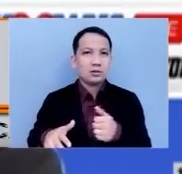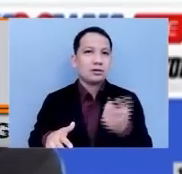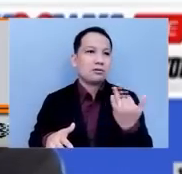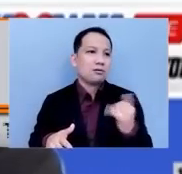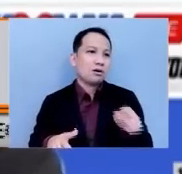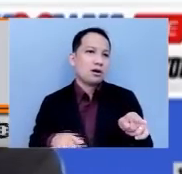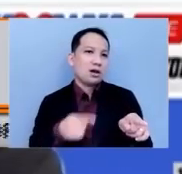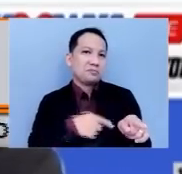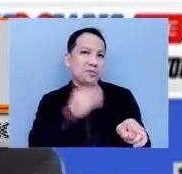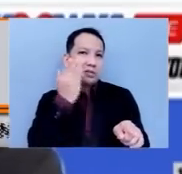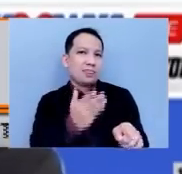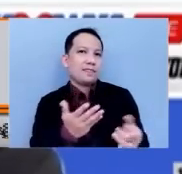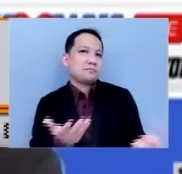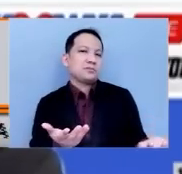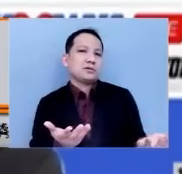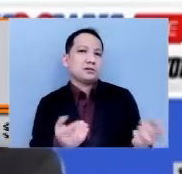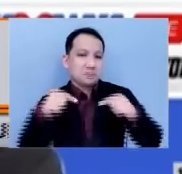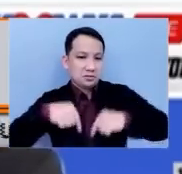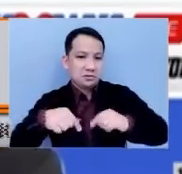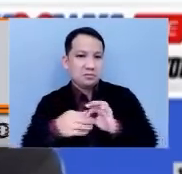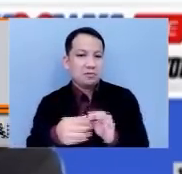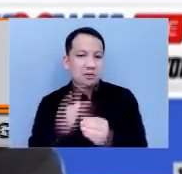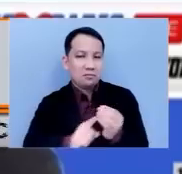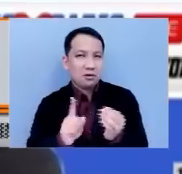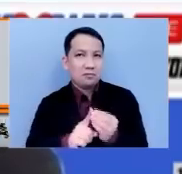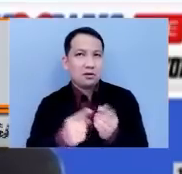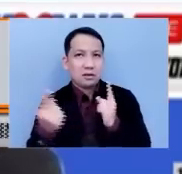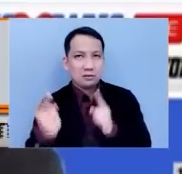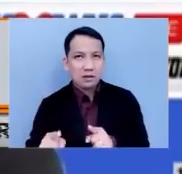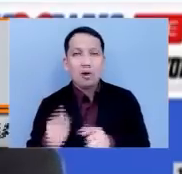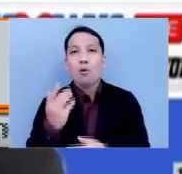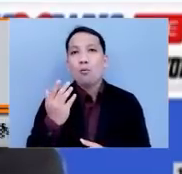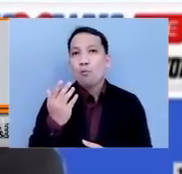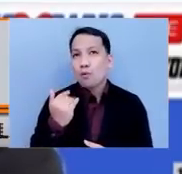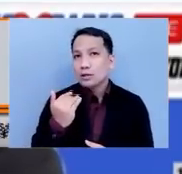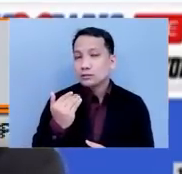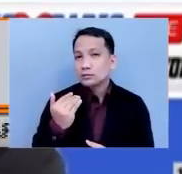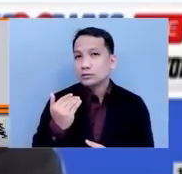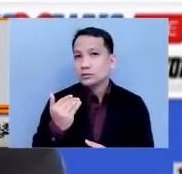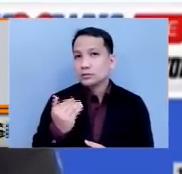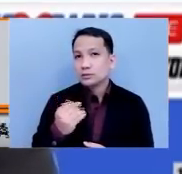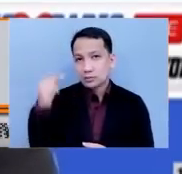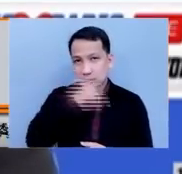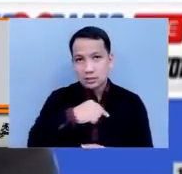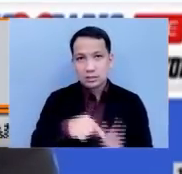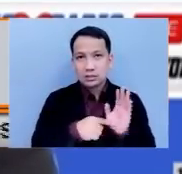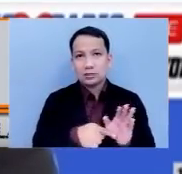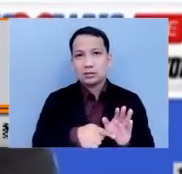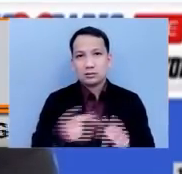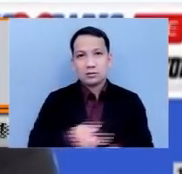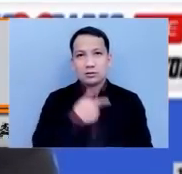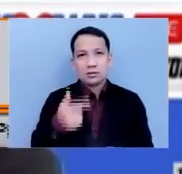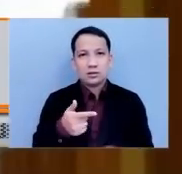talaga na dito rin papunta ang pangyayari dahil pag sinungaling talaga, hindi talaga tatagal,